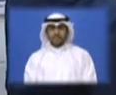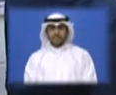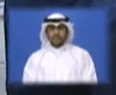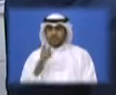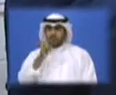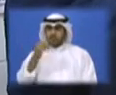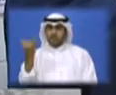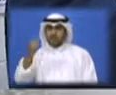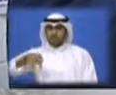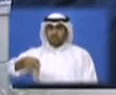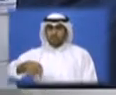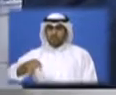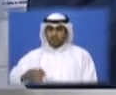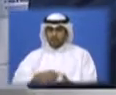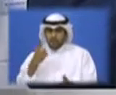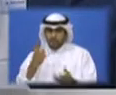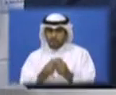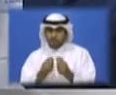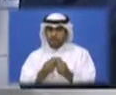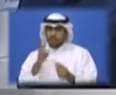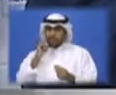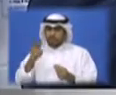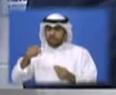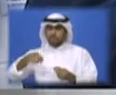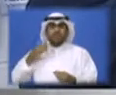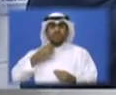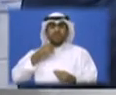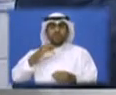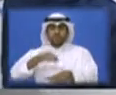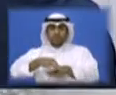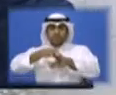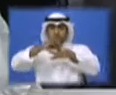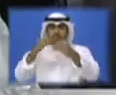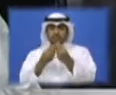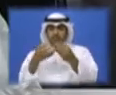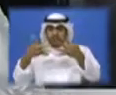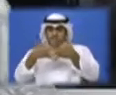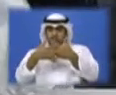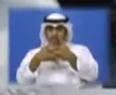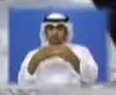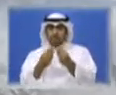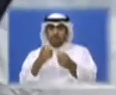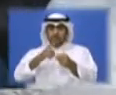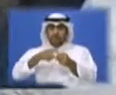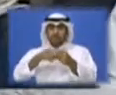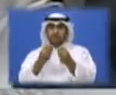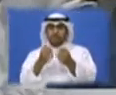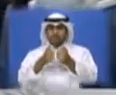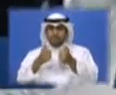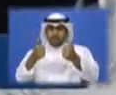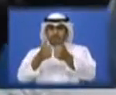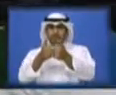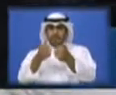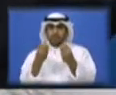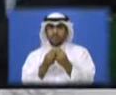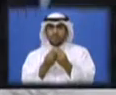تنشئة جيل صحي سليم يعد مسؤولية مشتركة ابتداء من الأسرة، ومما لا